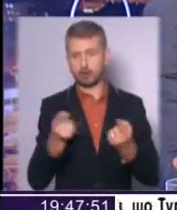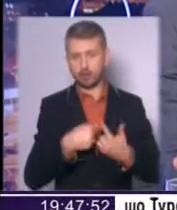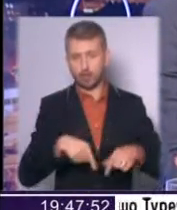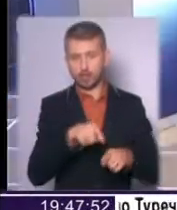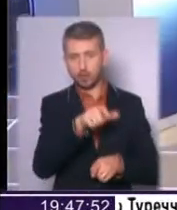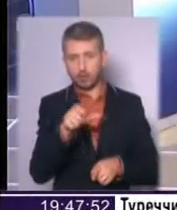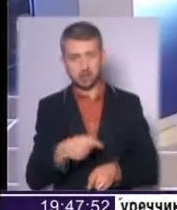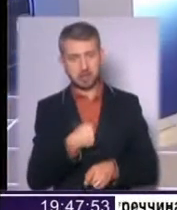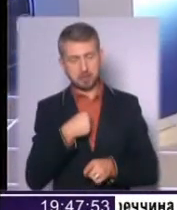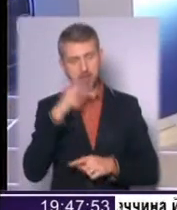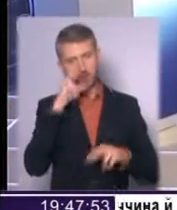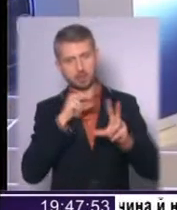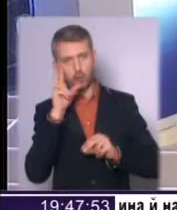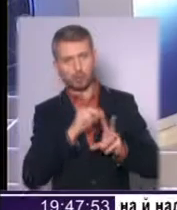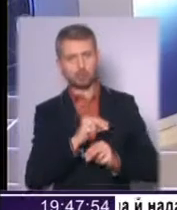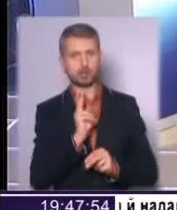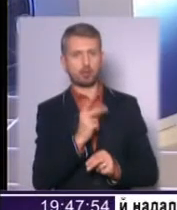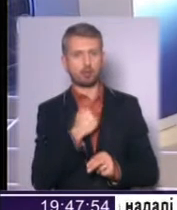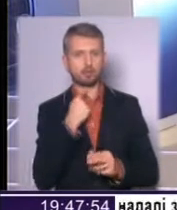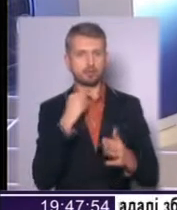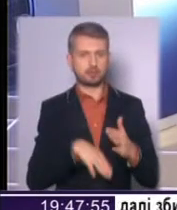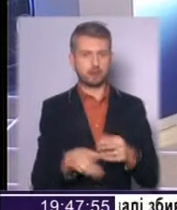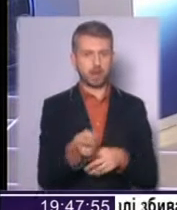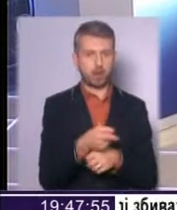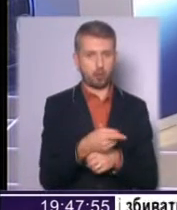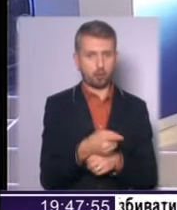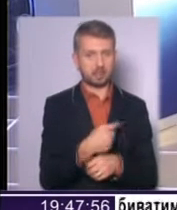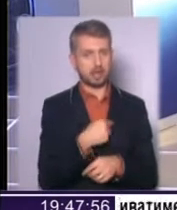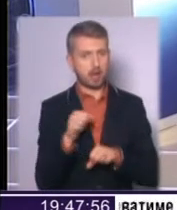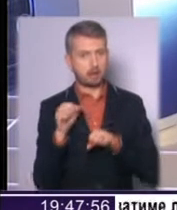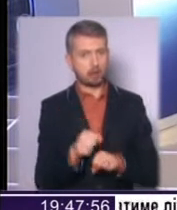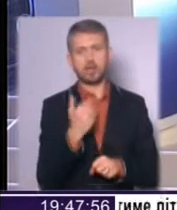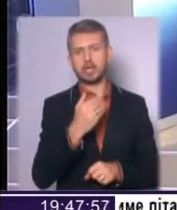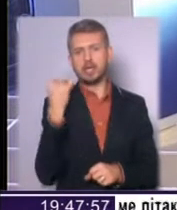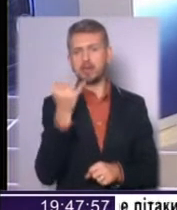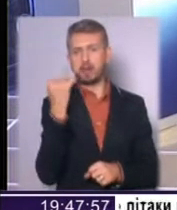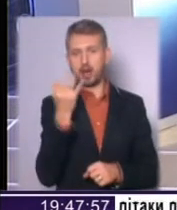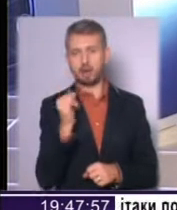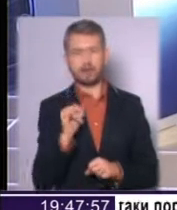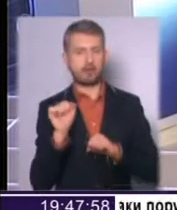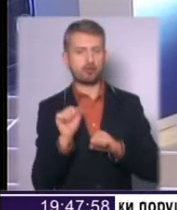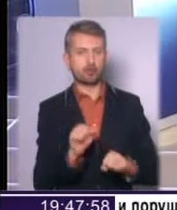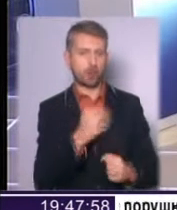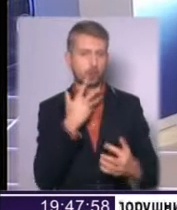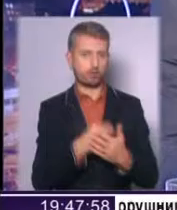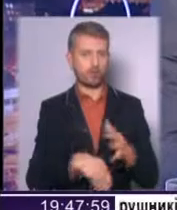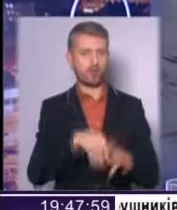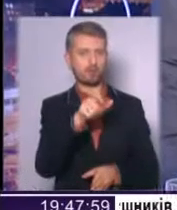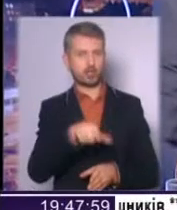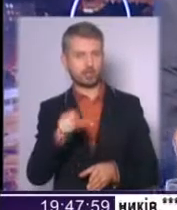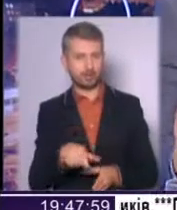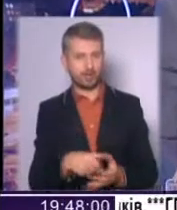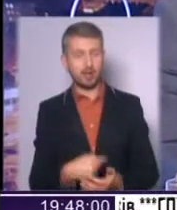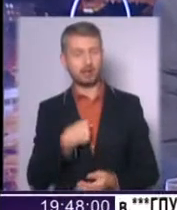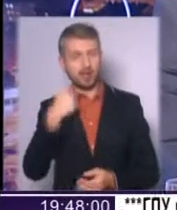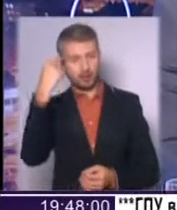тоді перепрошую, тоді навіть націоналісти, які мають там 6 депутатів в парламенті, вони втратять навіть свого представника в тому органі,